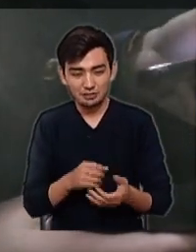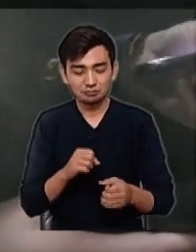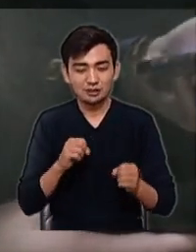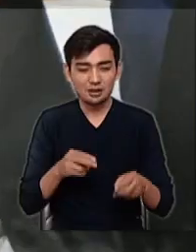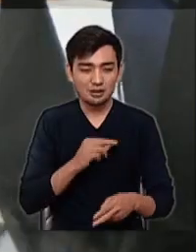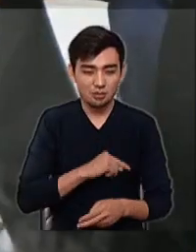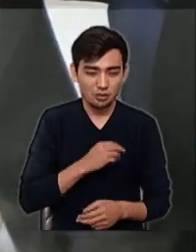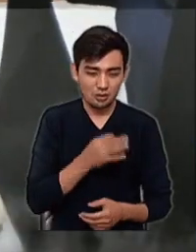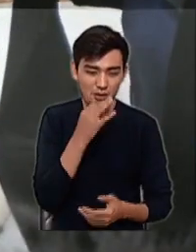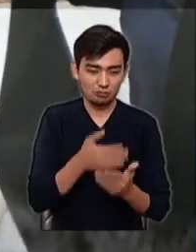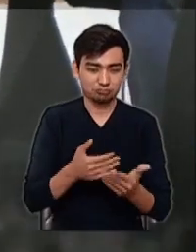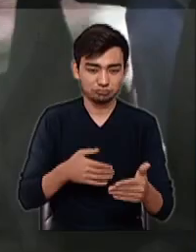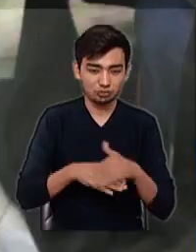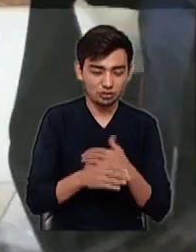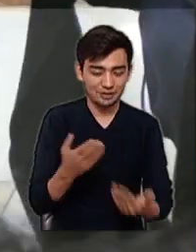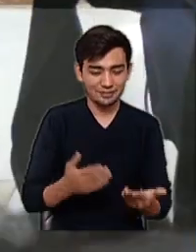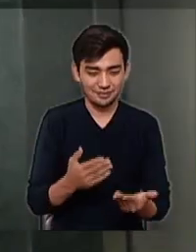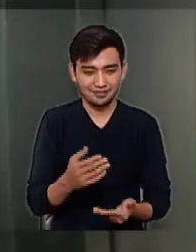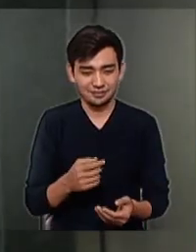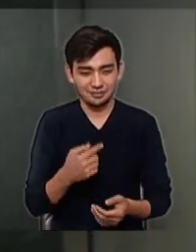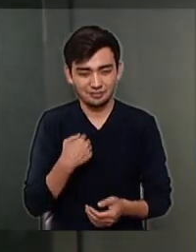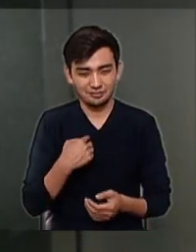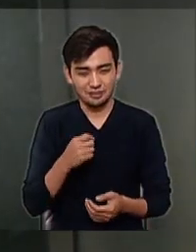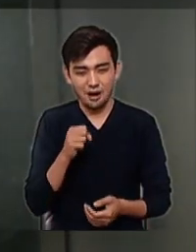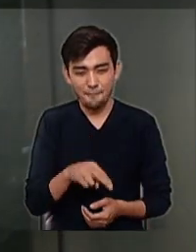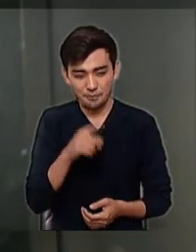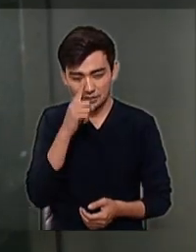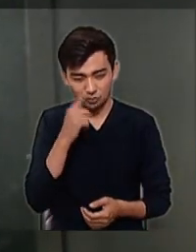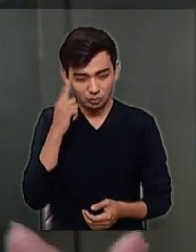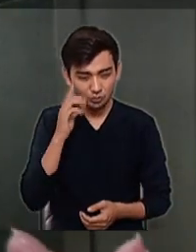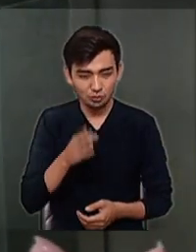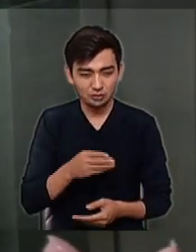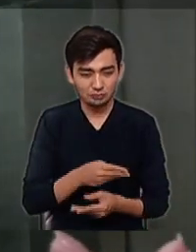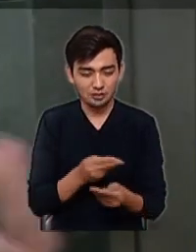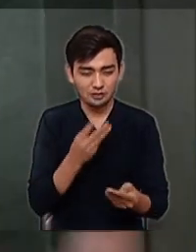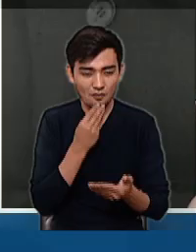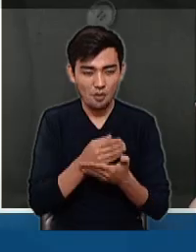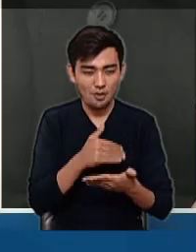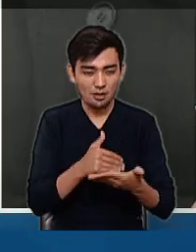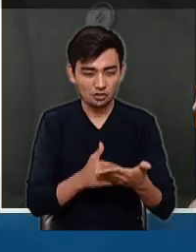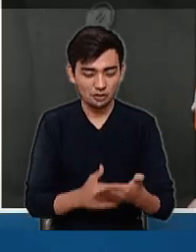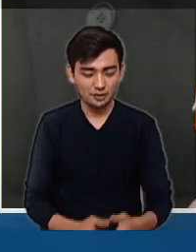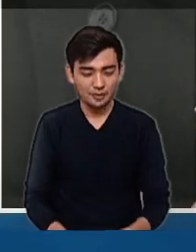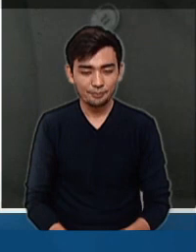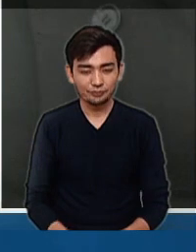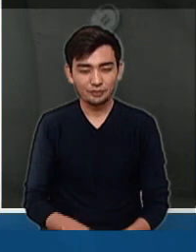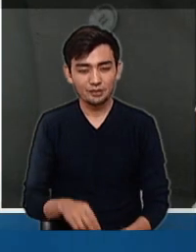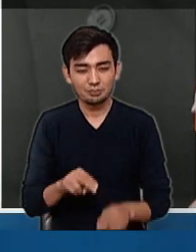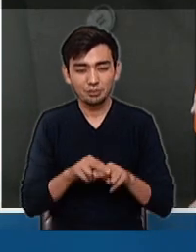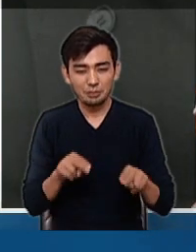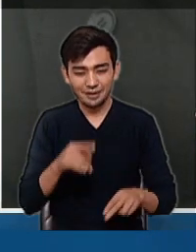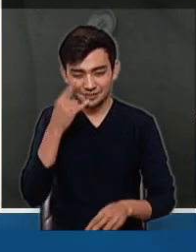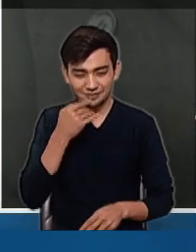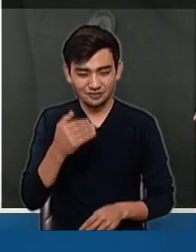выйти пораньше на пенсию Я думаю уже к апрелю наверное дадут уже свои предложения Премьер Казахстана или